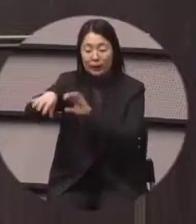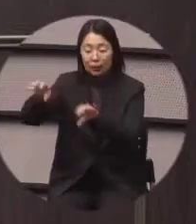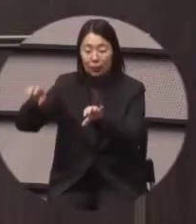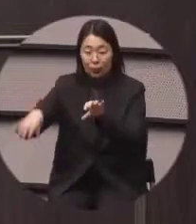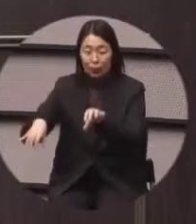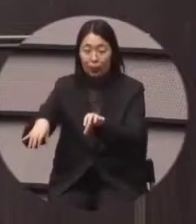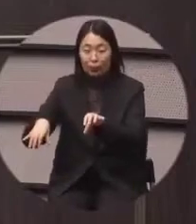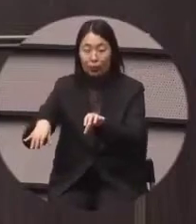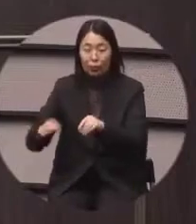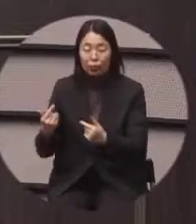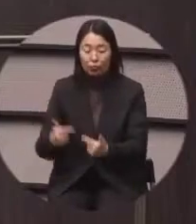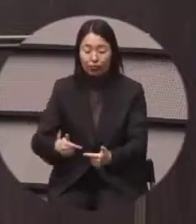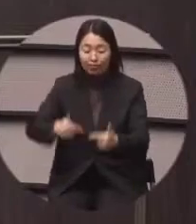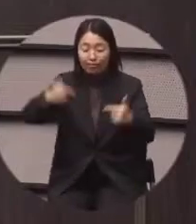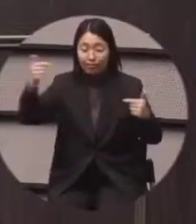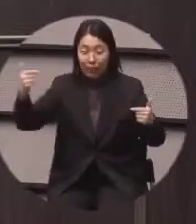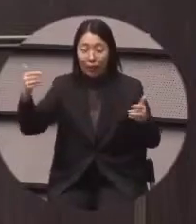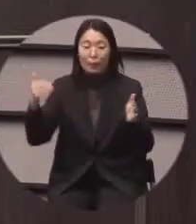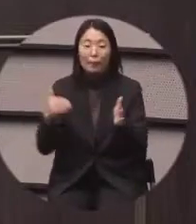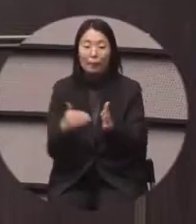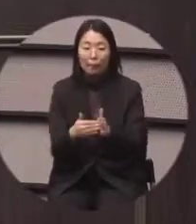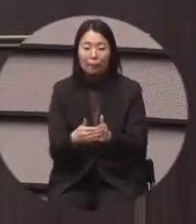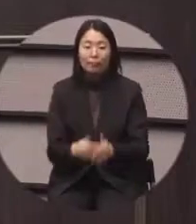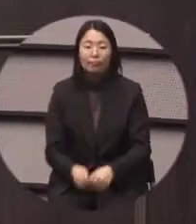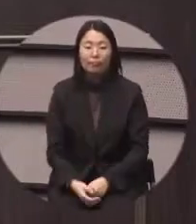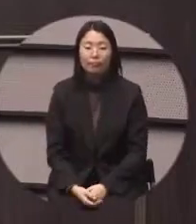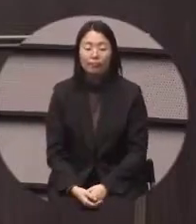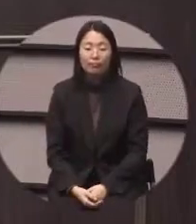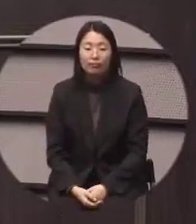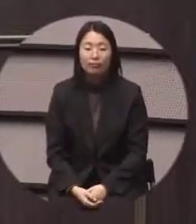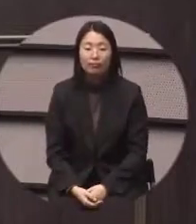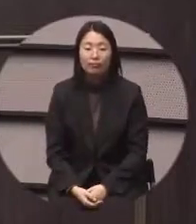12개소로서 규모가 상당히 커졌으며